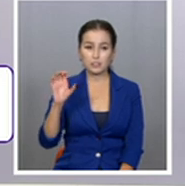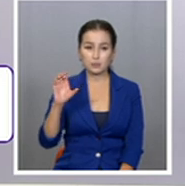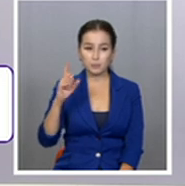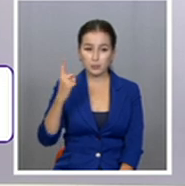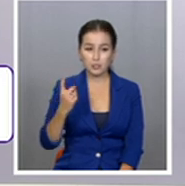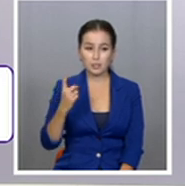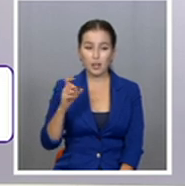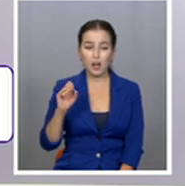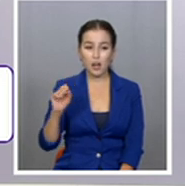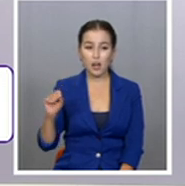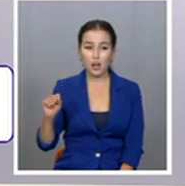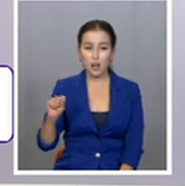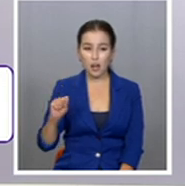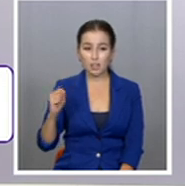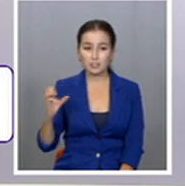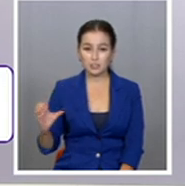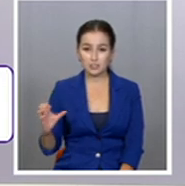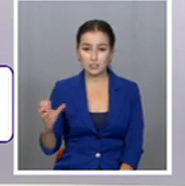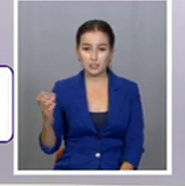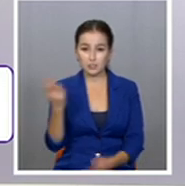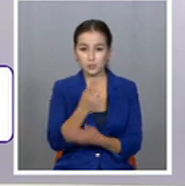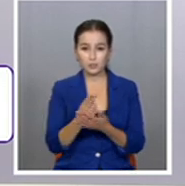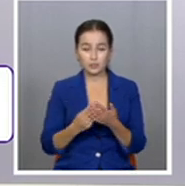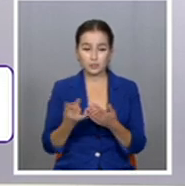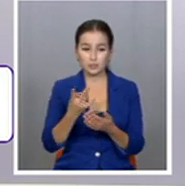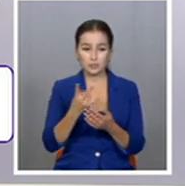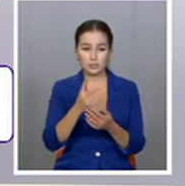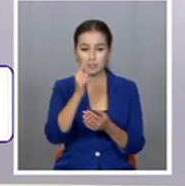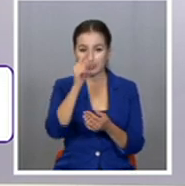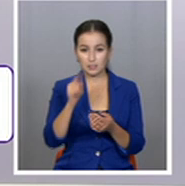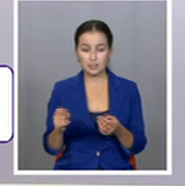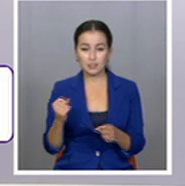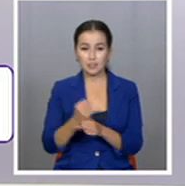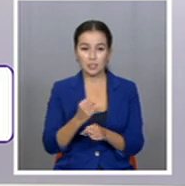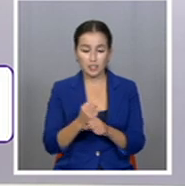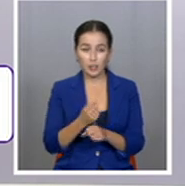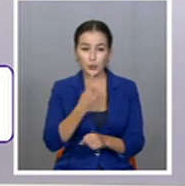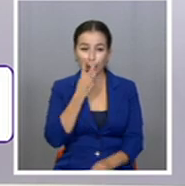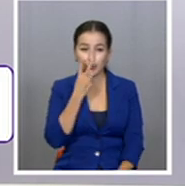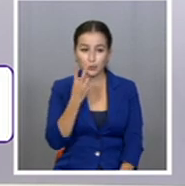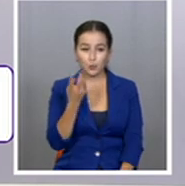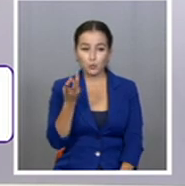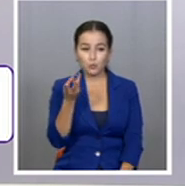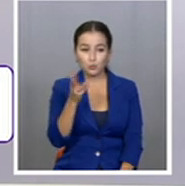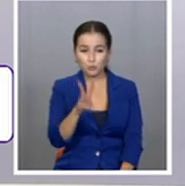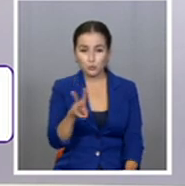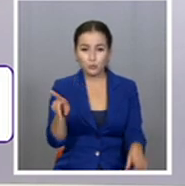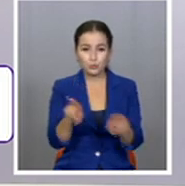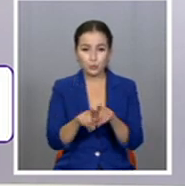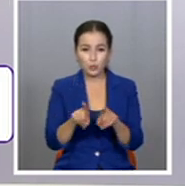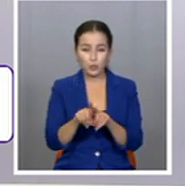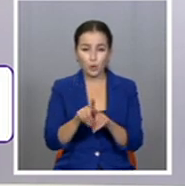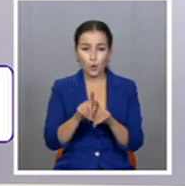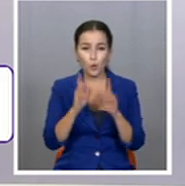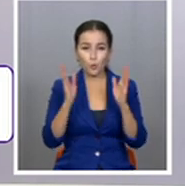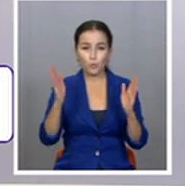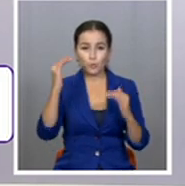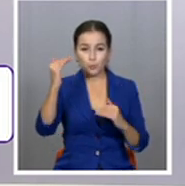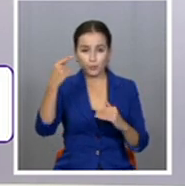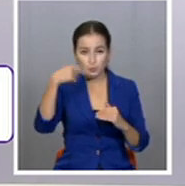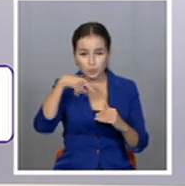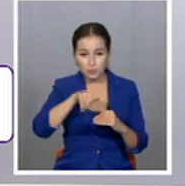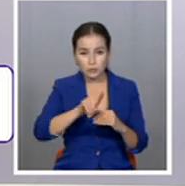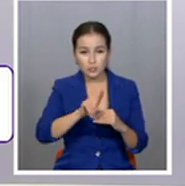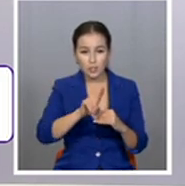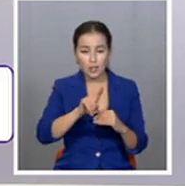АЦ кесінділерін жүргізейік. Сол кезде ол үшеуі де кубтың жақтарының